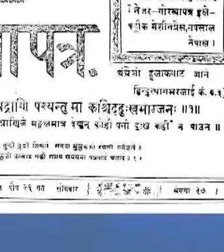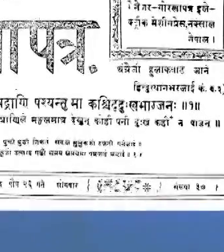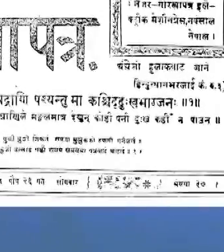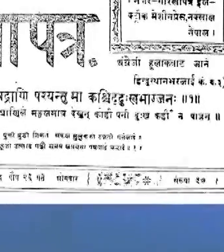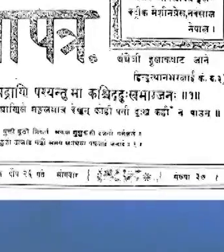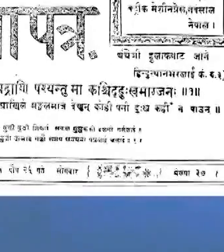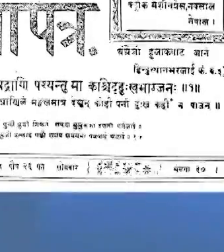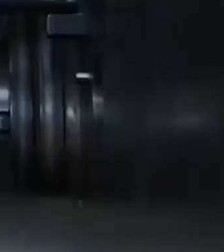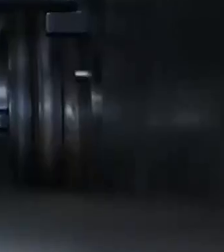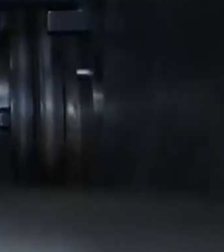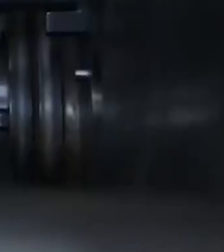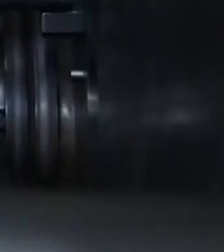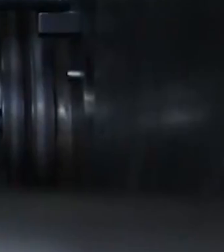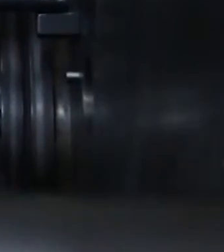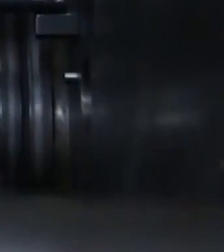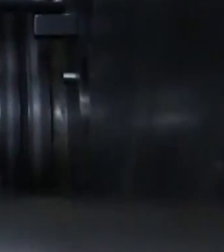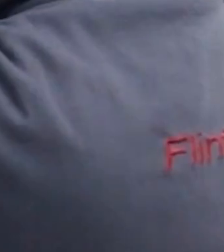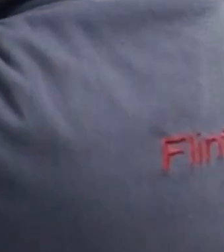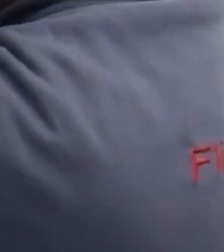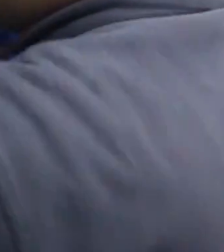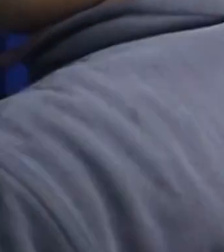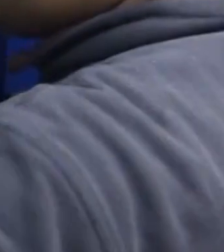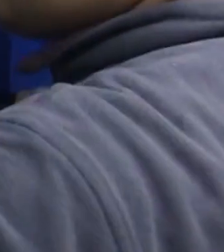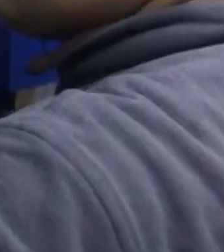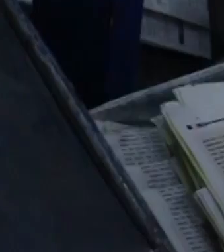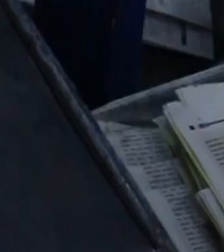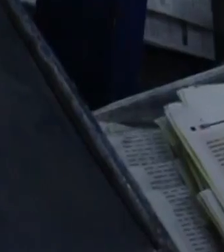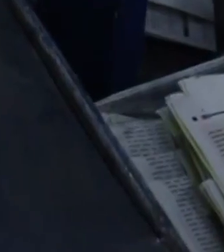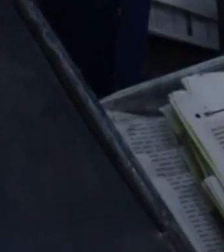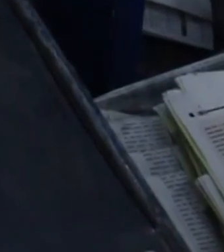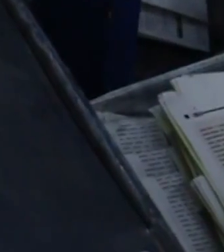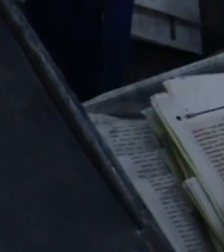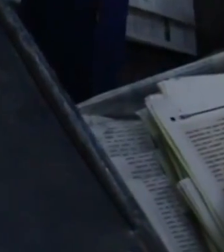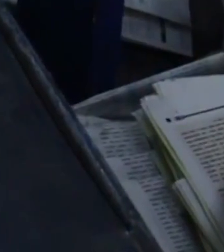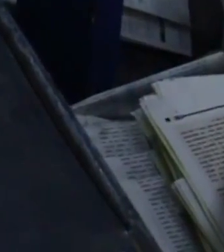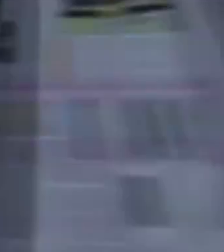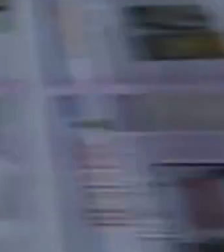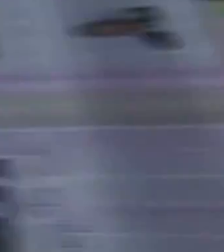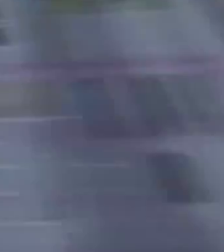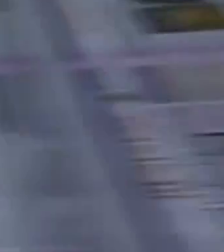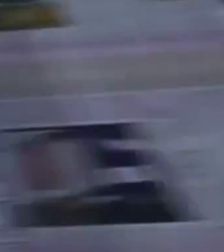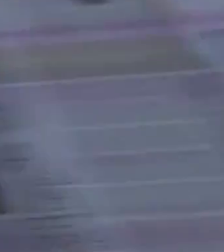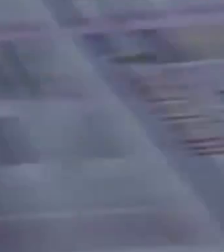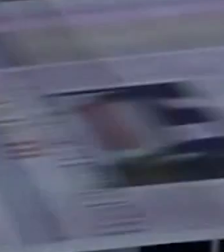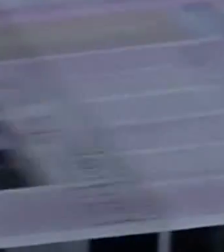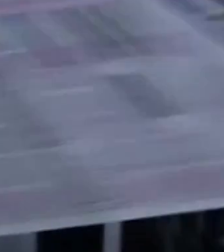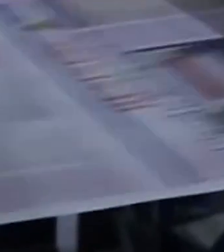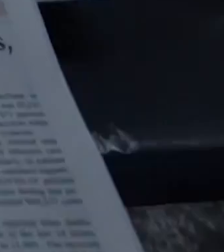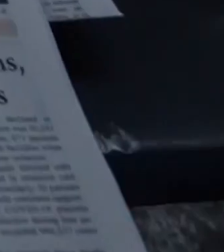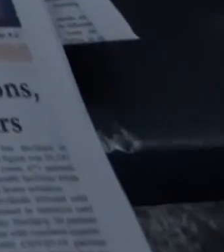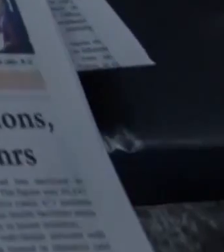राष्ट्रको पत्रिका हाम्रो गौरव, एउटा सिङ्गो इतिहास अनि युग प्रतिनिधि गोर्खा पत्र,